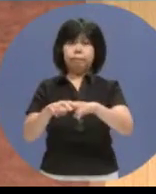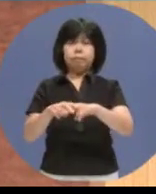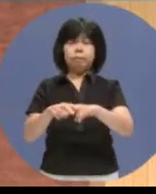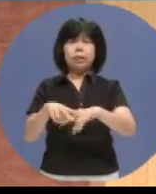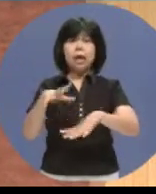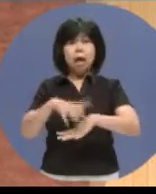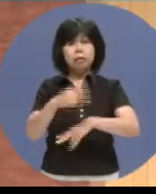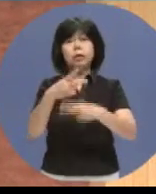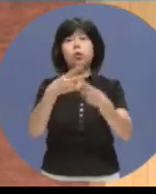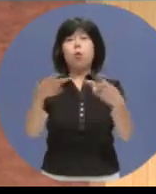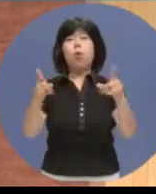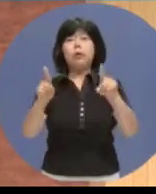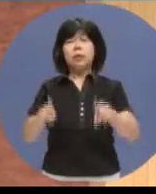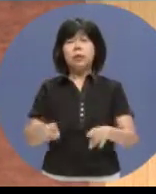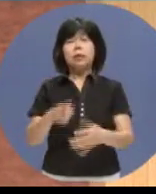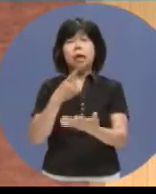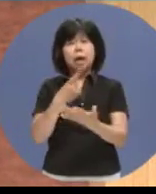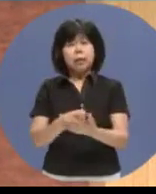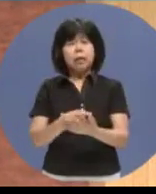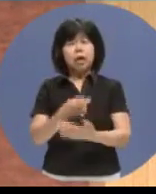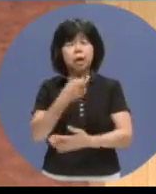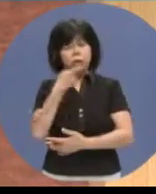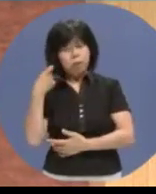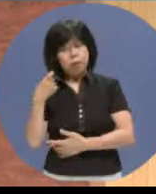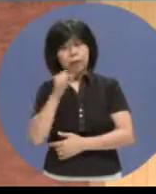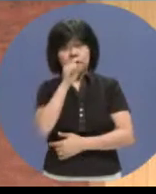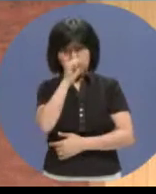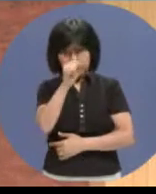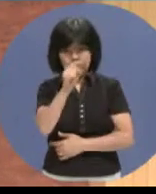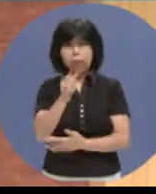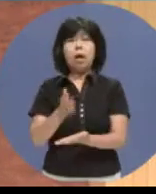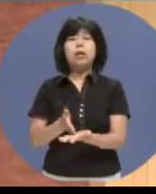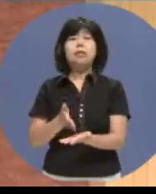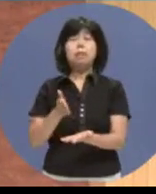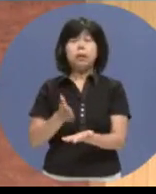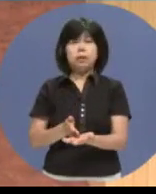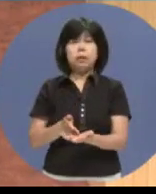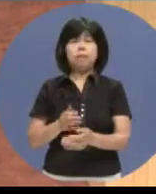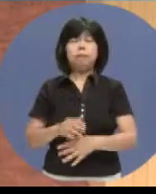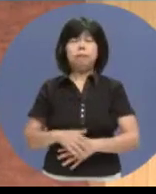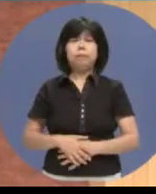大変興味深く参加させていただきましたと話していました。